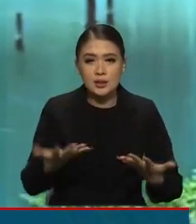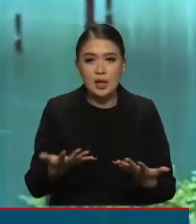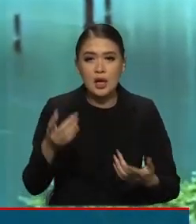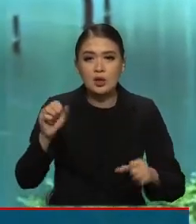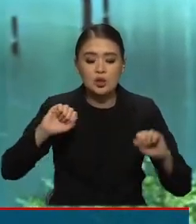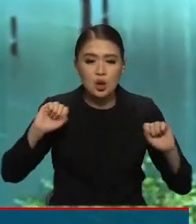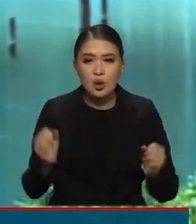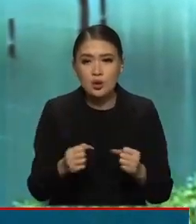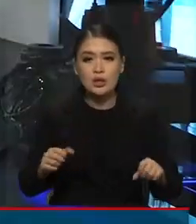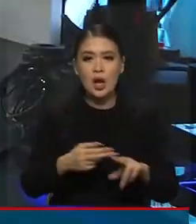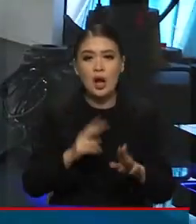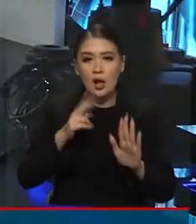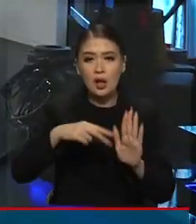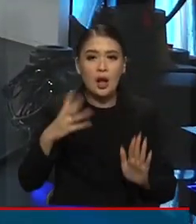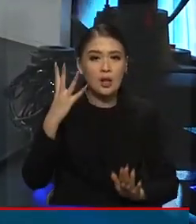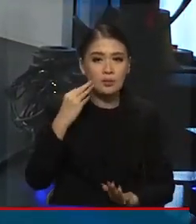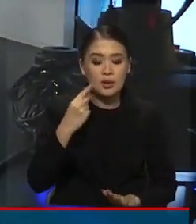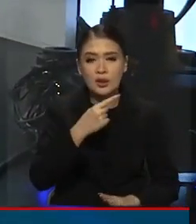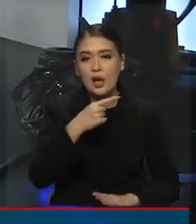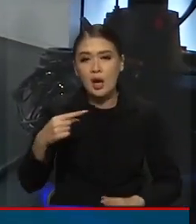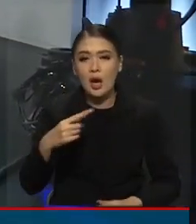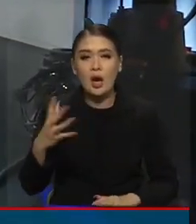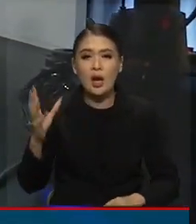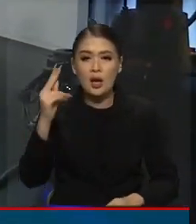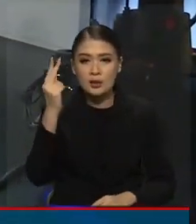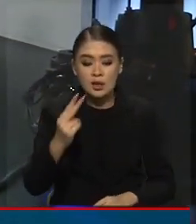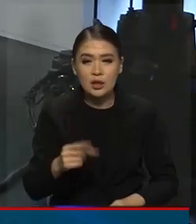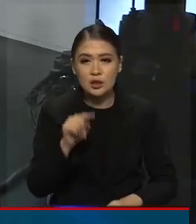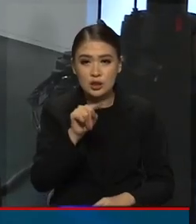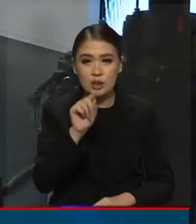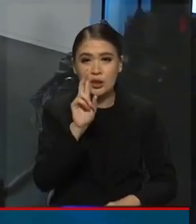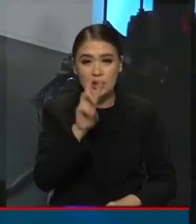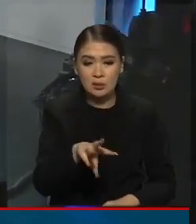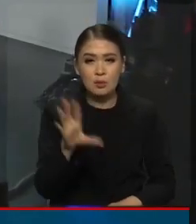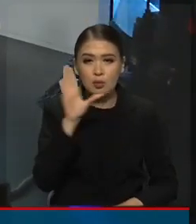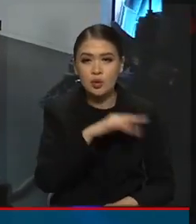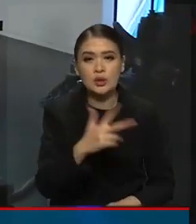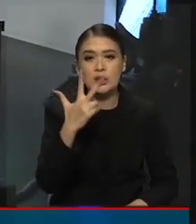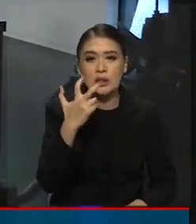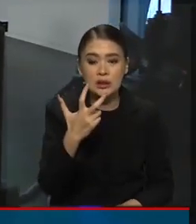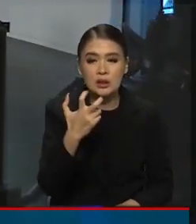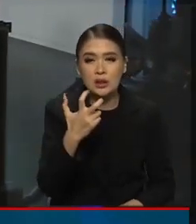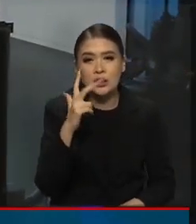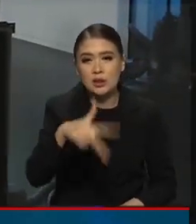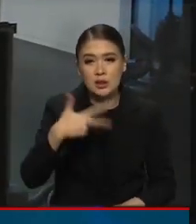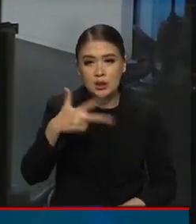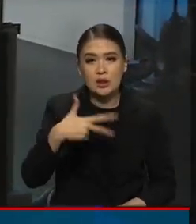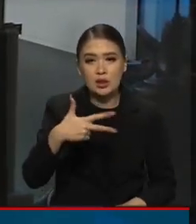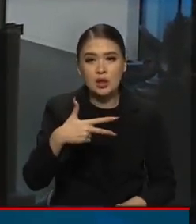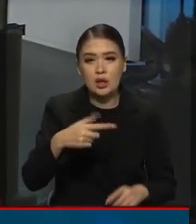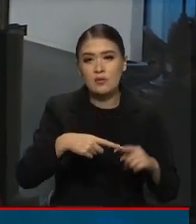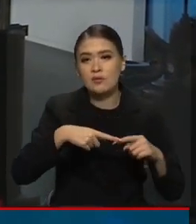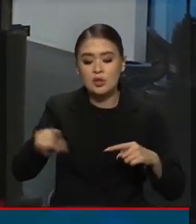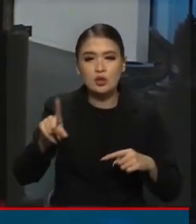скоростной, Алмата-Астана, да? То есть это 1000 километров, мы могли бы за 3 часа доехать до